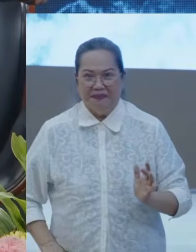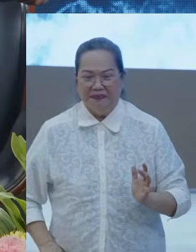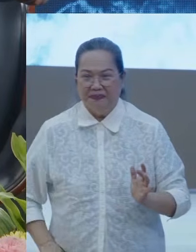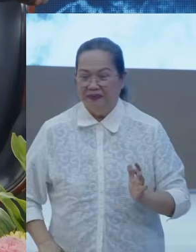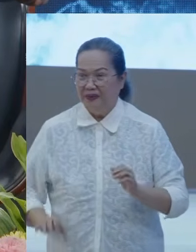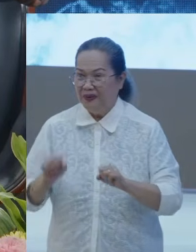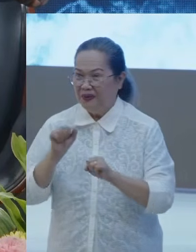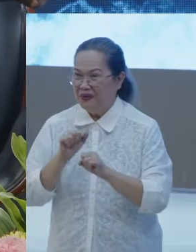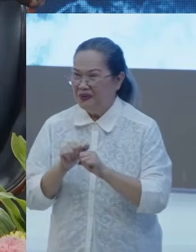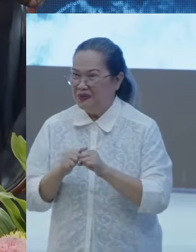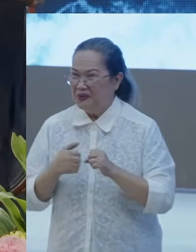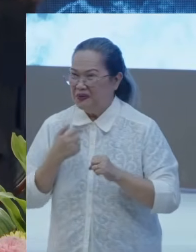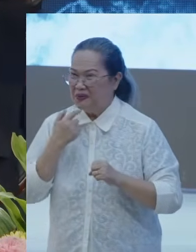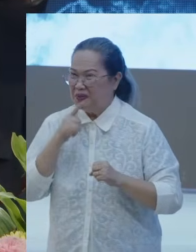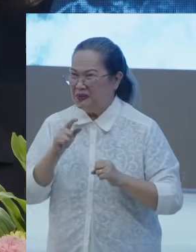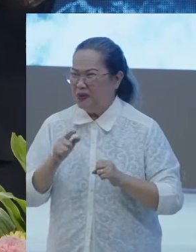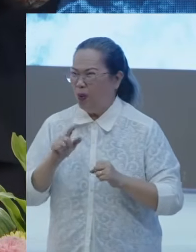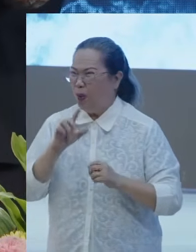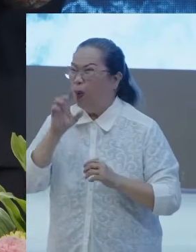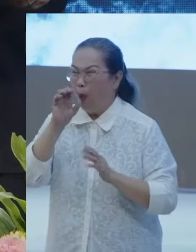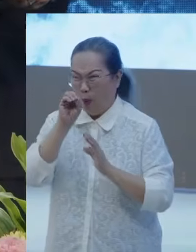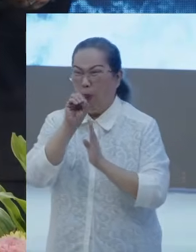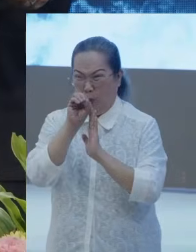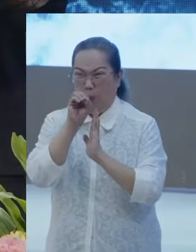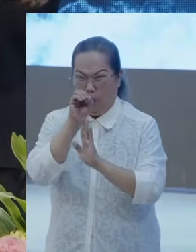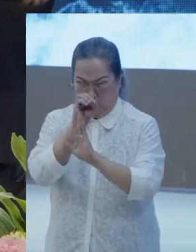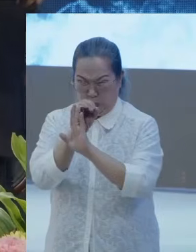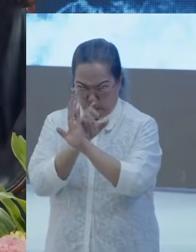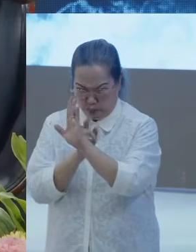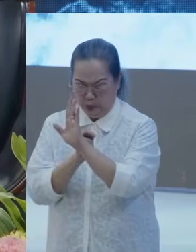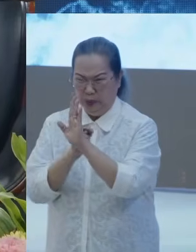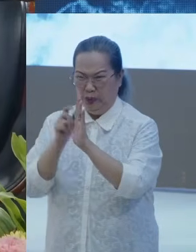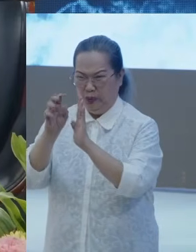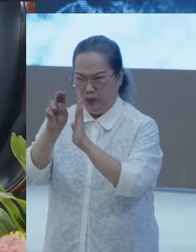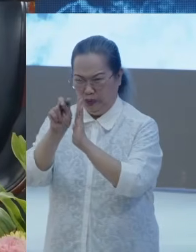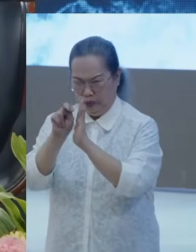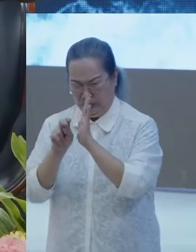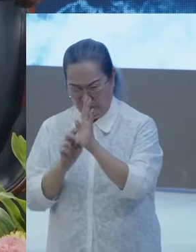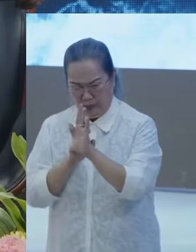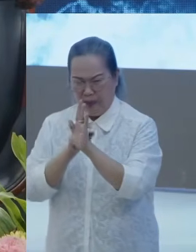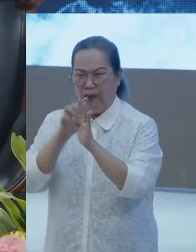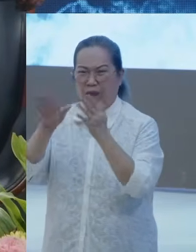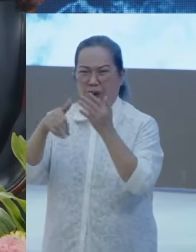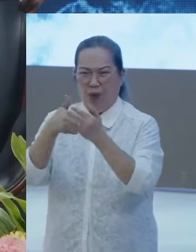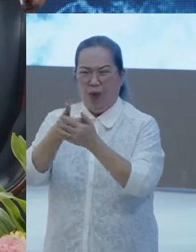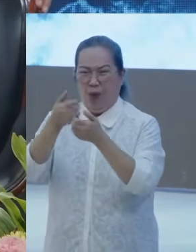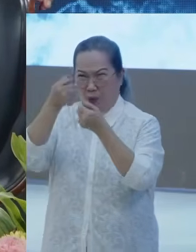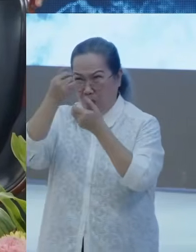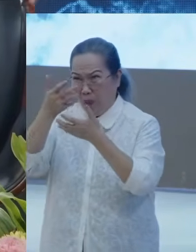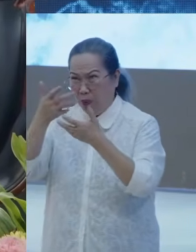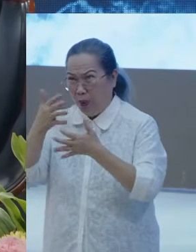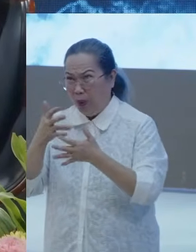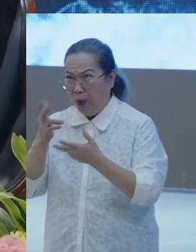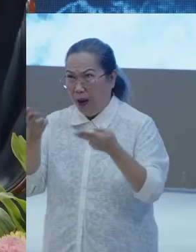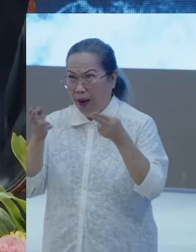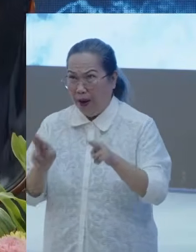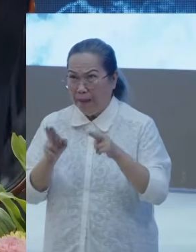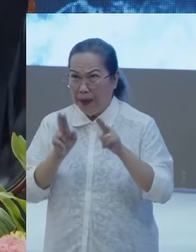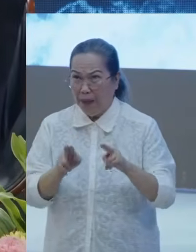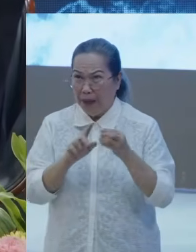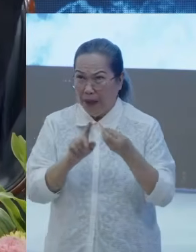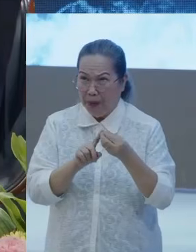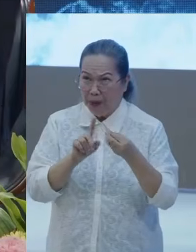Alam nila ang sinabi ng Old Testament tungkol sa Messiah. Tinupad ni Jesus ang lahat ng sinabi ng Old Testament tungkol sa